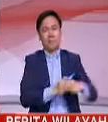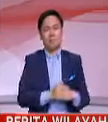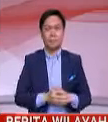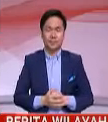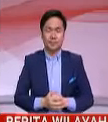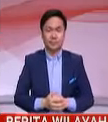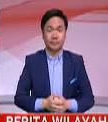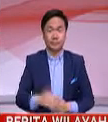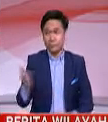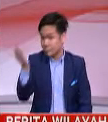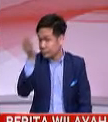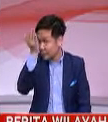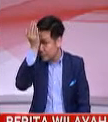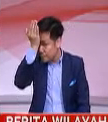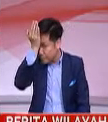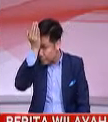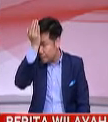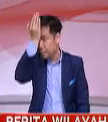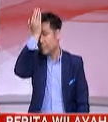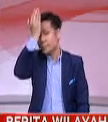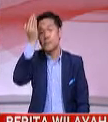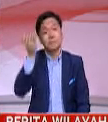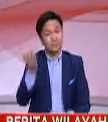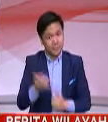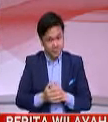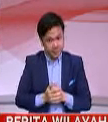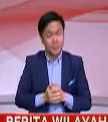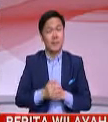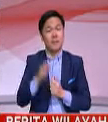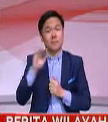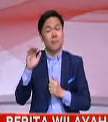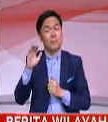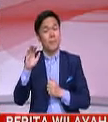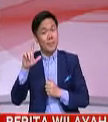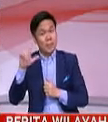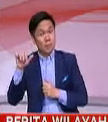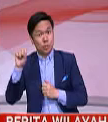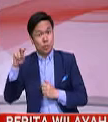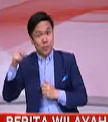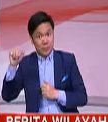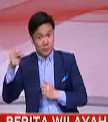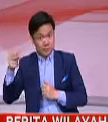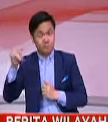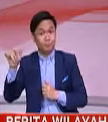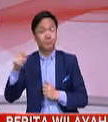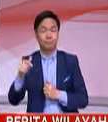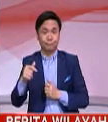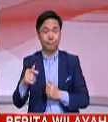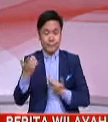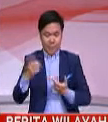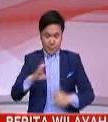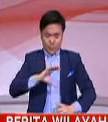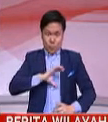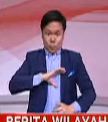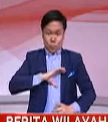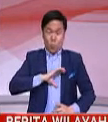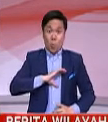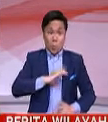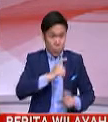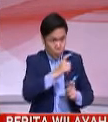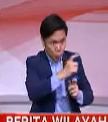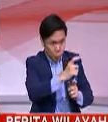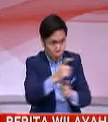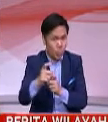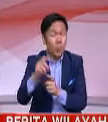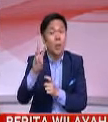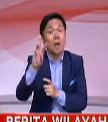Hai yang di-pertuan agong alsultan Allah itu Zainal Mustafa blasah berkenaan mengidekan darjah kebesaran bintang dan tingkat wilayah